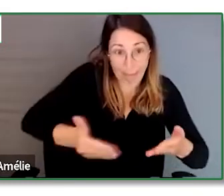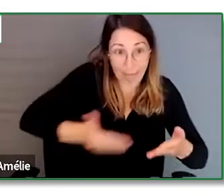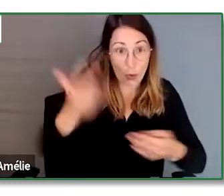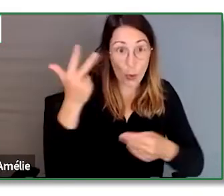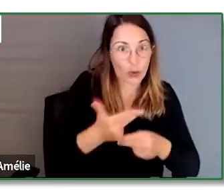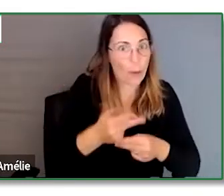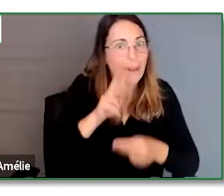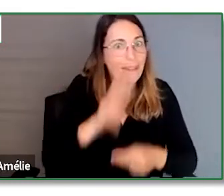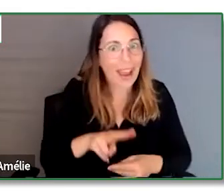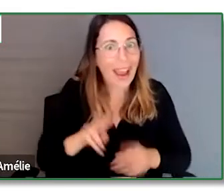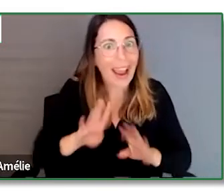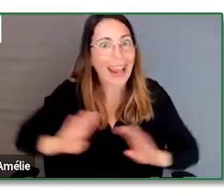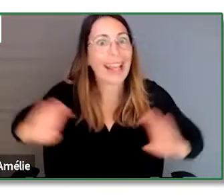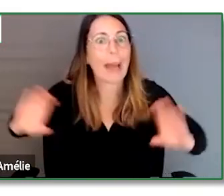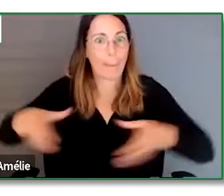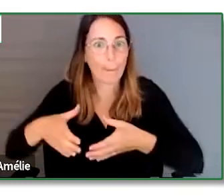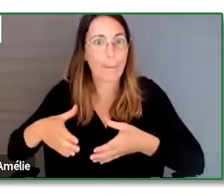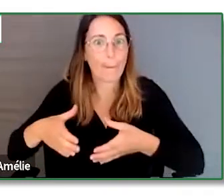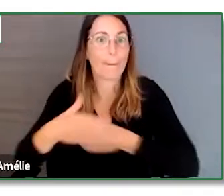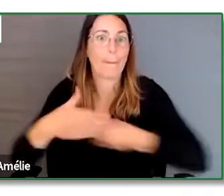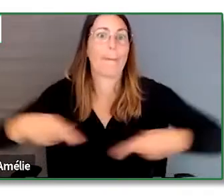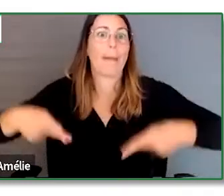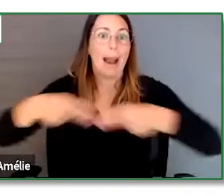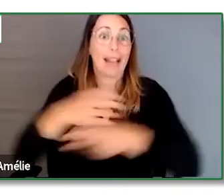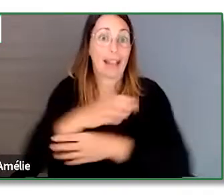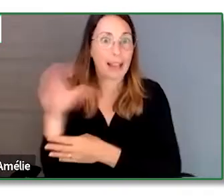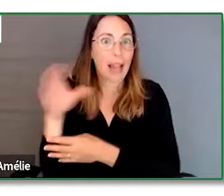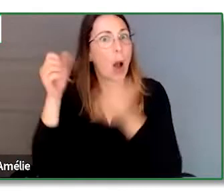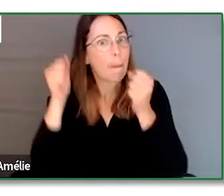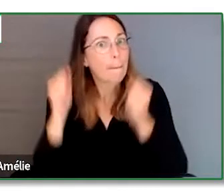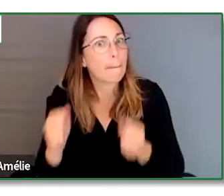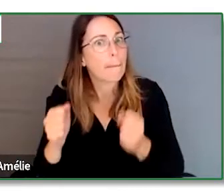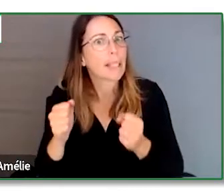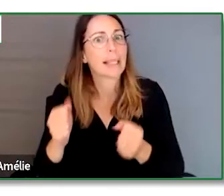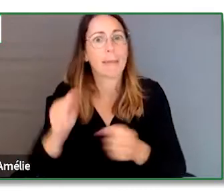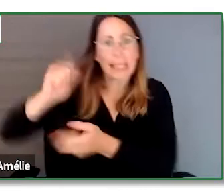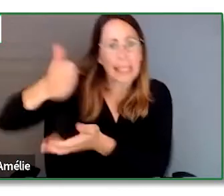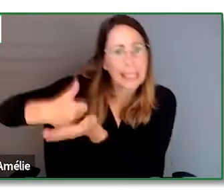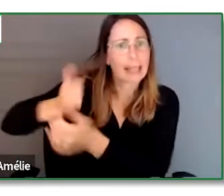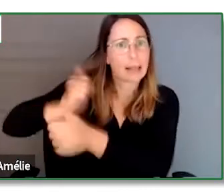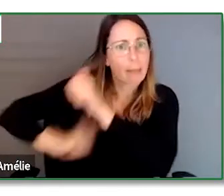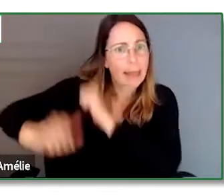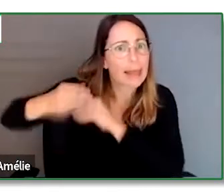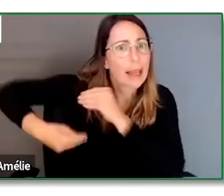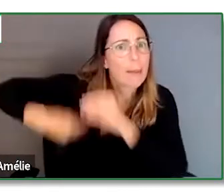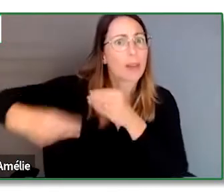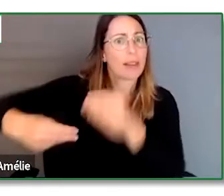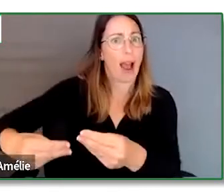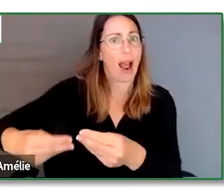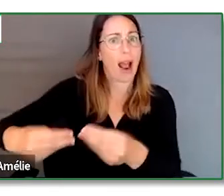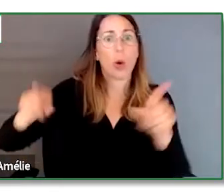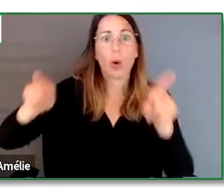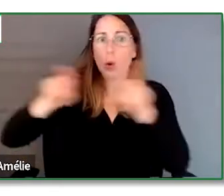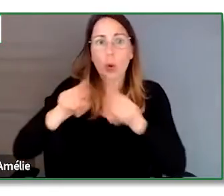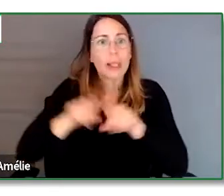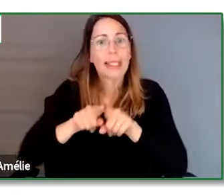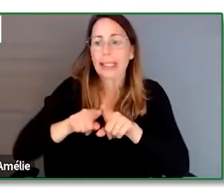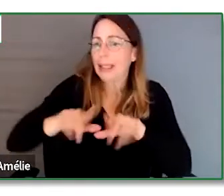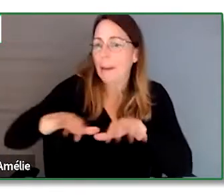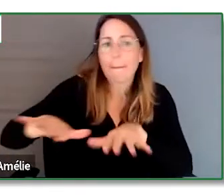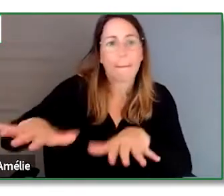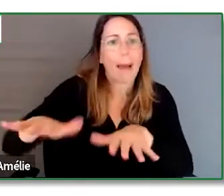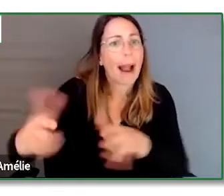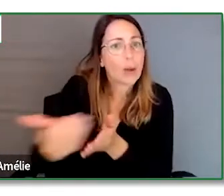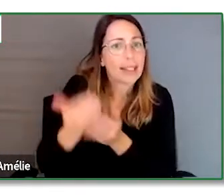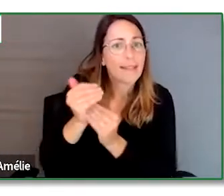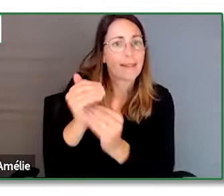Canada, un jour, peut traiter d'un site patrimonial, d'une aire de conservation marine et du parc national. Donc, aujourd'hui, je voulais